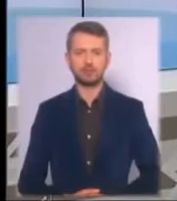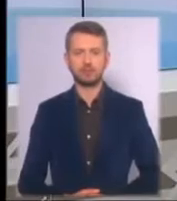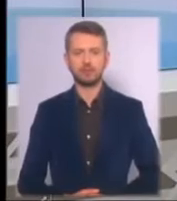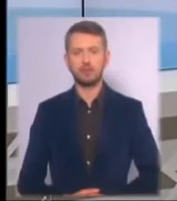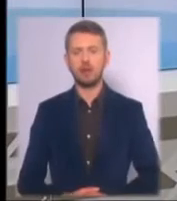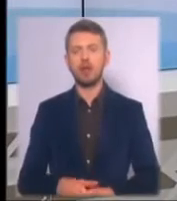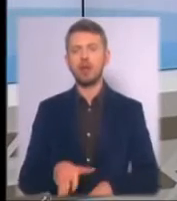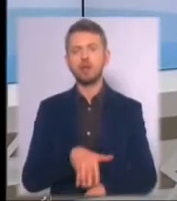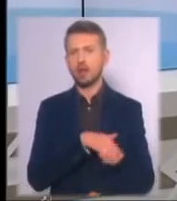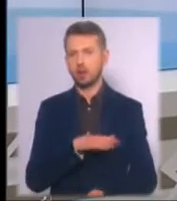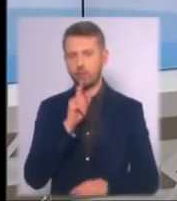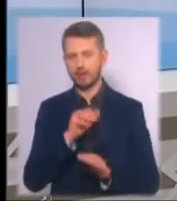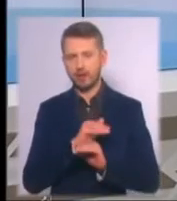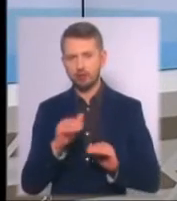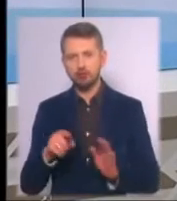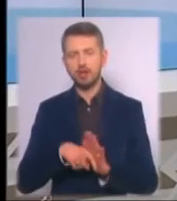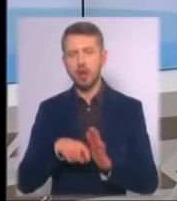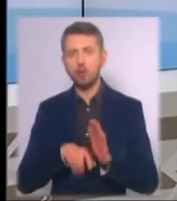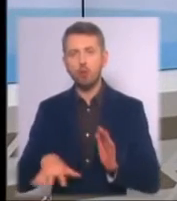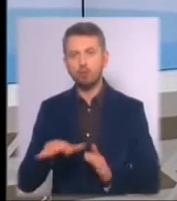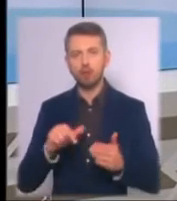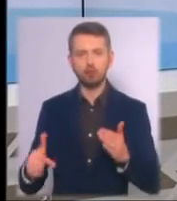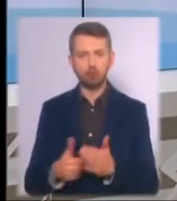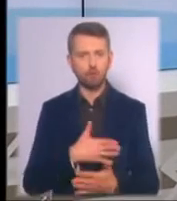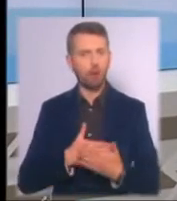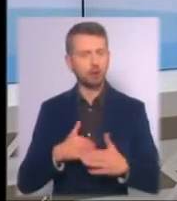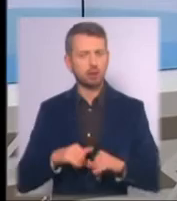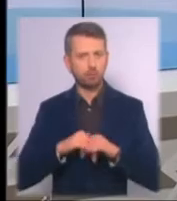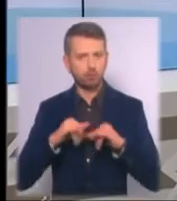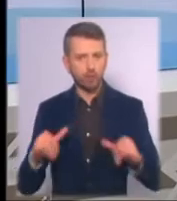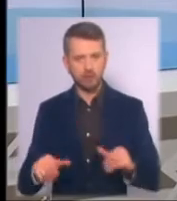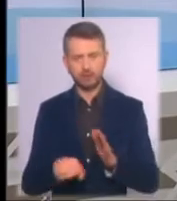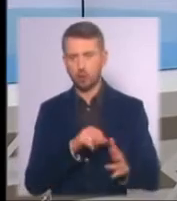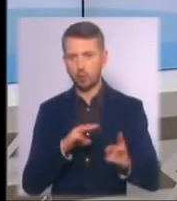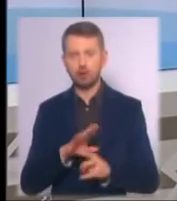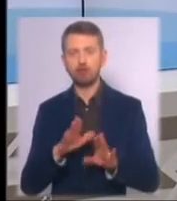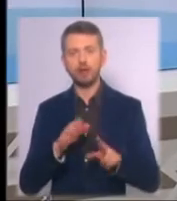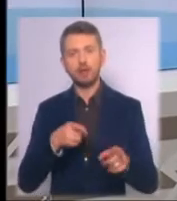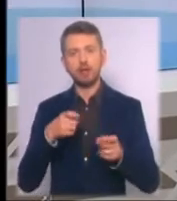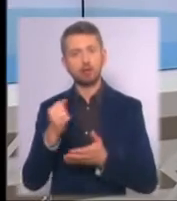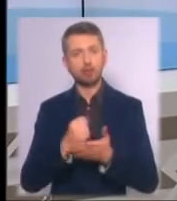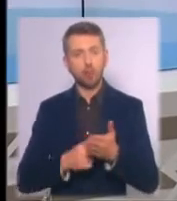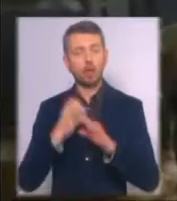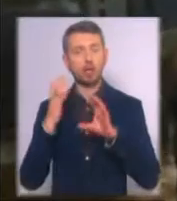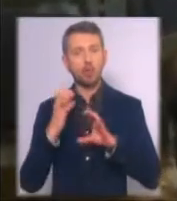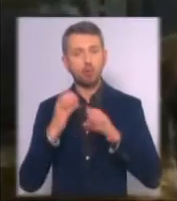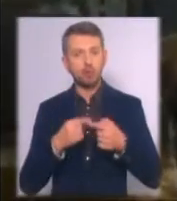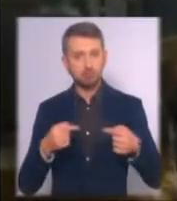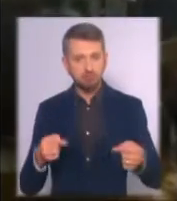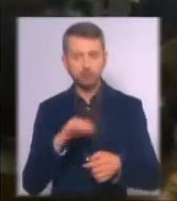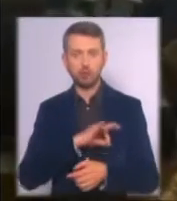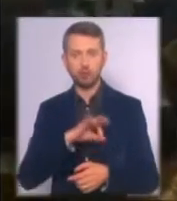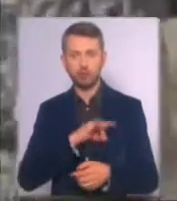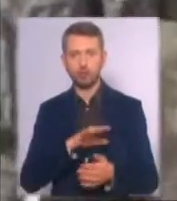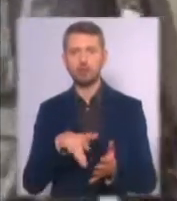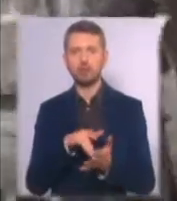Не тривала затища. На Донбасі знову активізувались терористи. Не лише стрілецьку зброю, а й гранатомети різних систем застосовували в районі